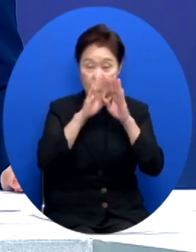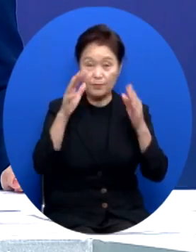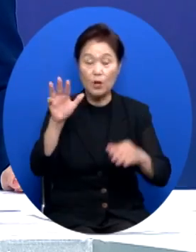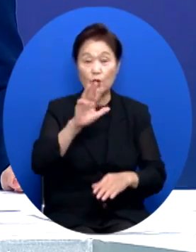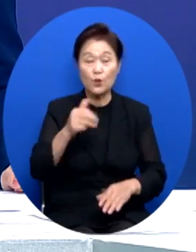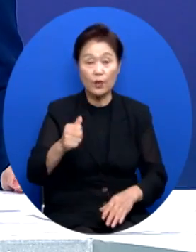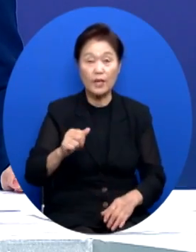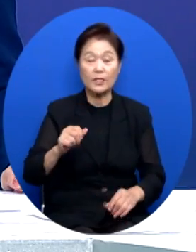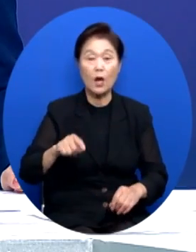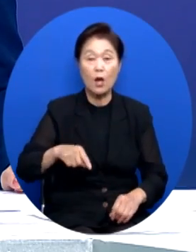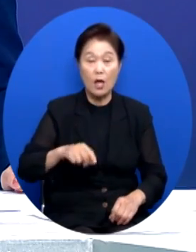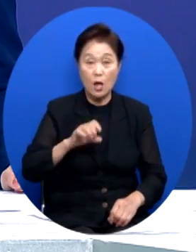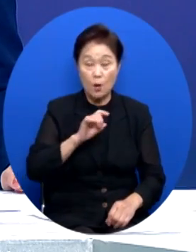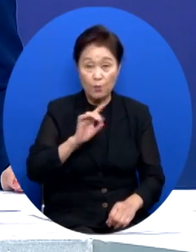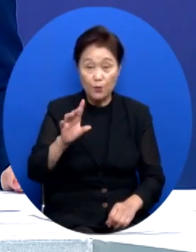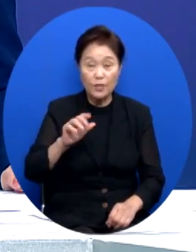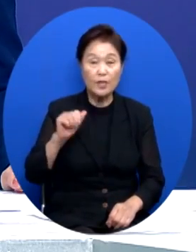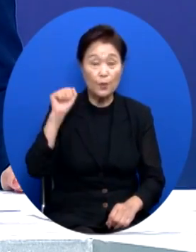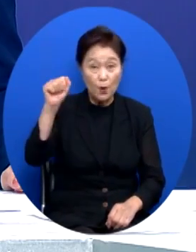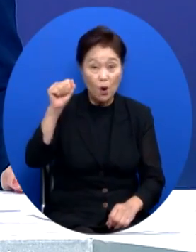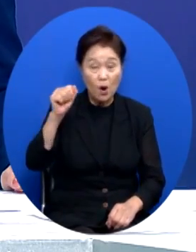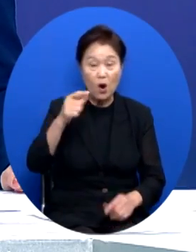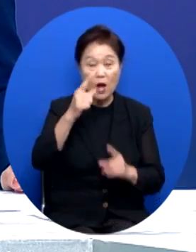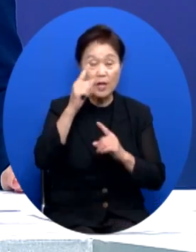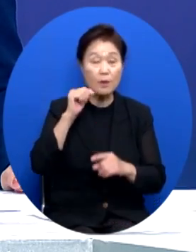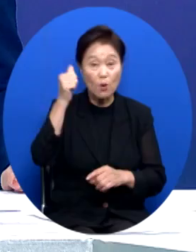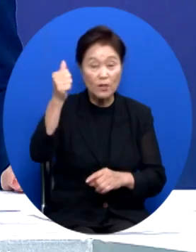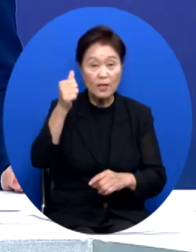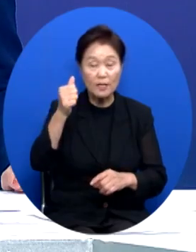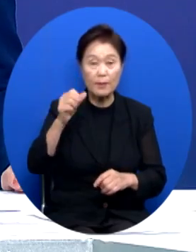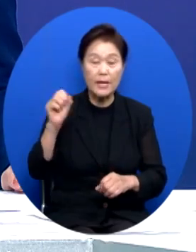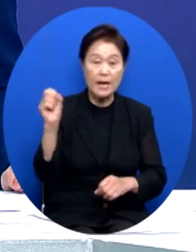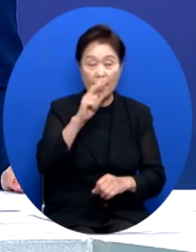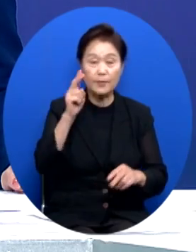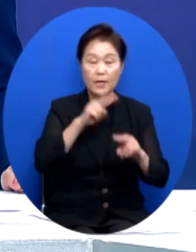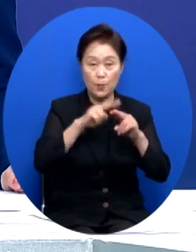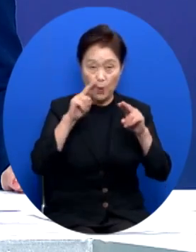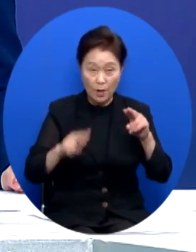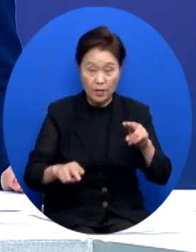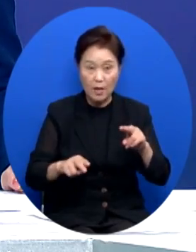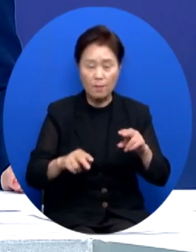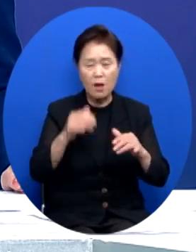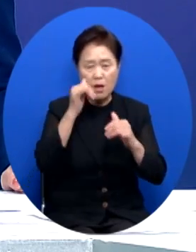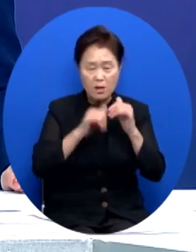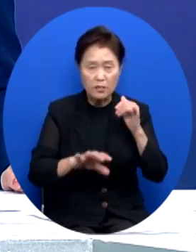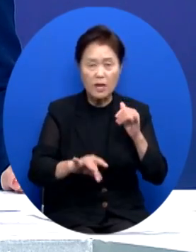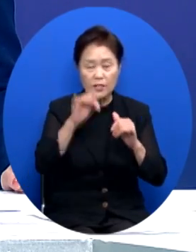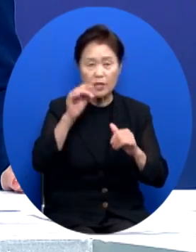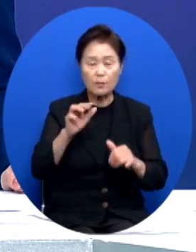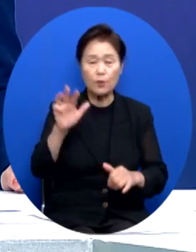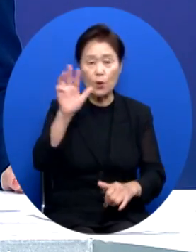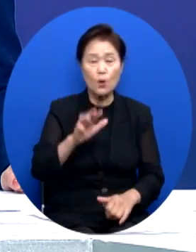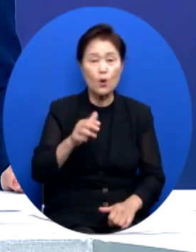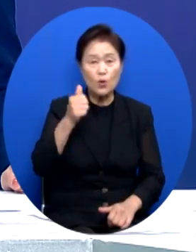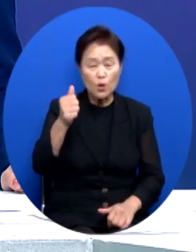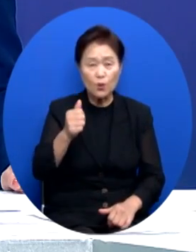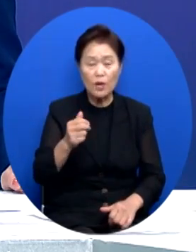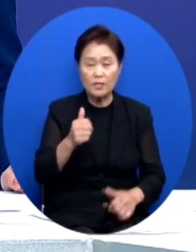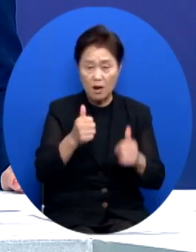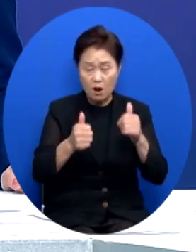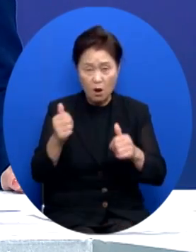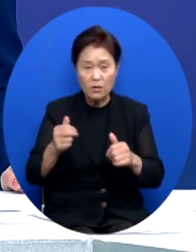단독 후보로 출마한 이윤 목사가 돌연 총회장 후보 사퇴를 선언하며 사상 초유의 총회장과 의장단 공백